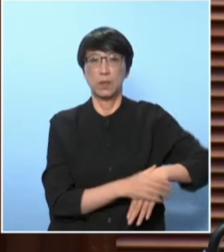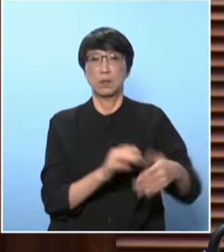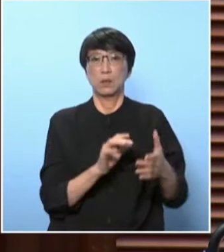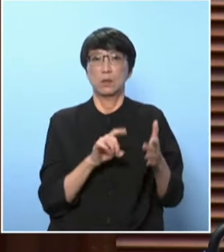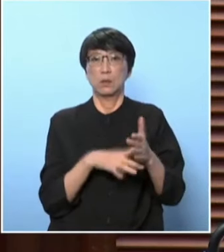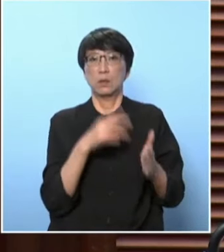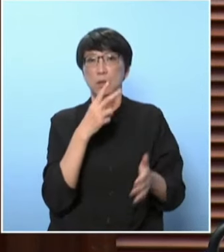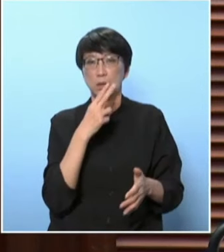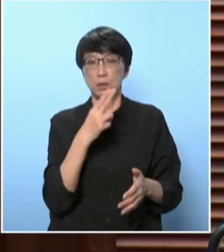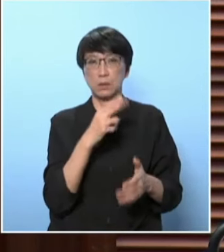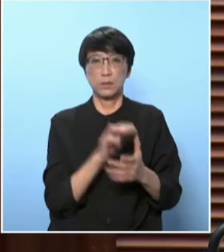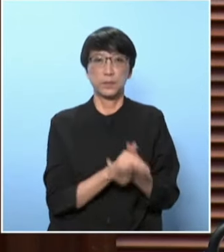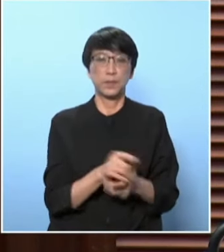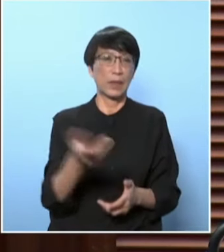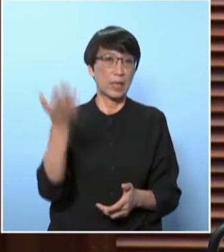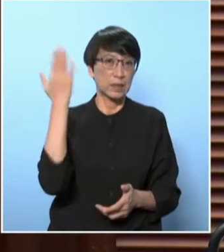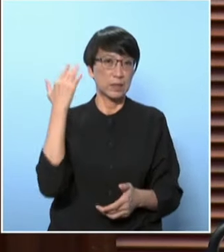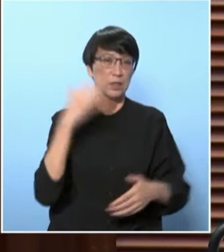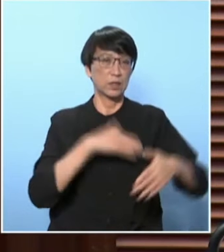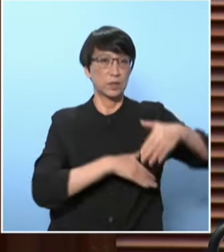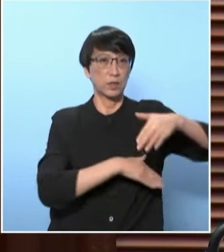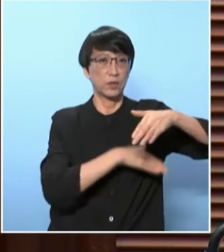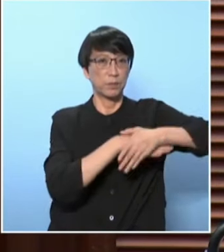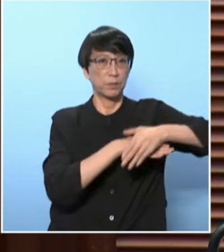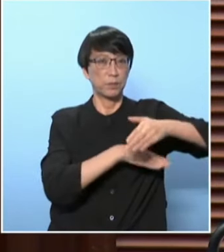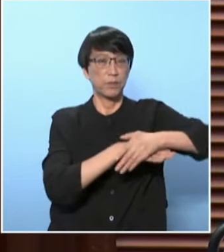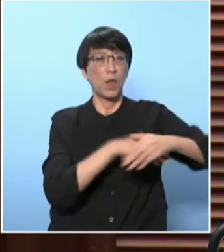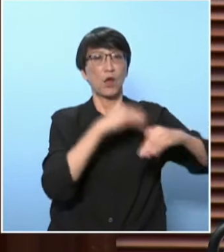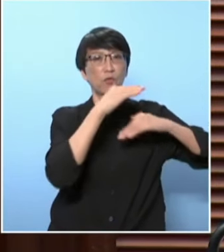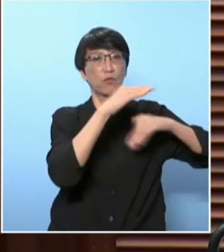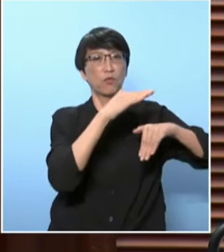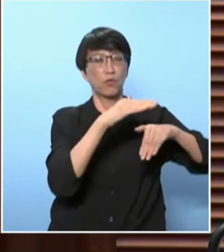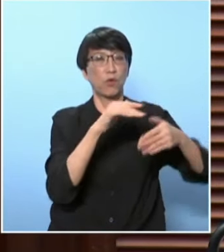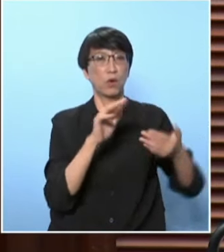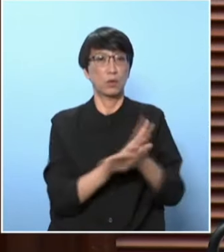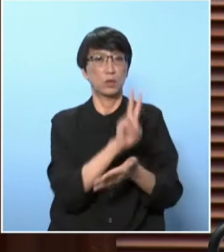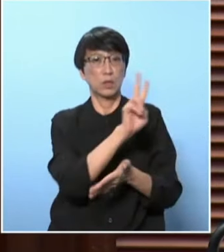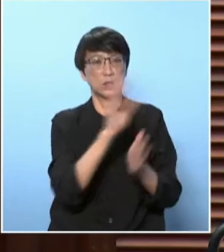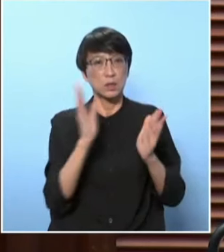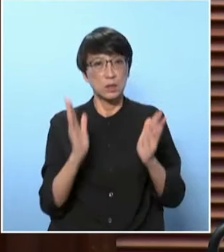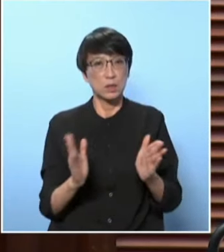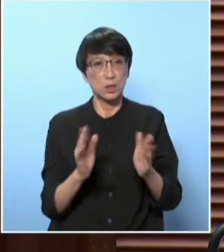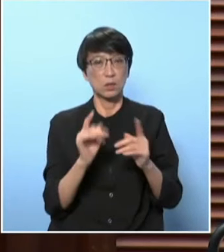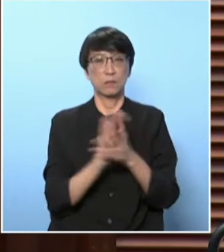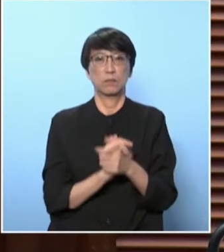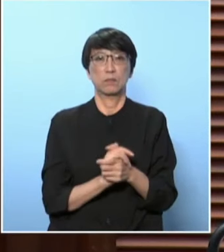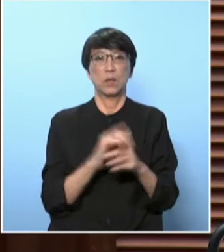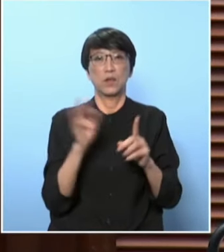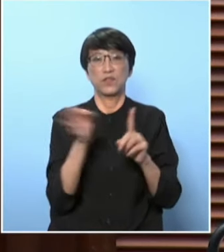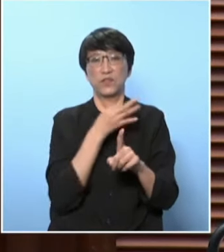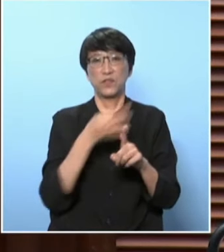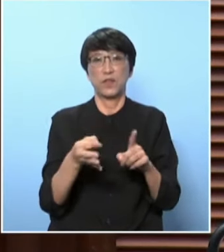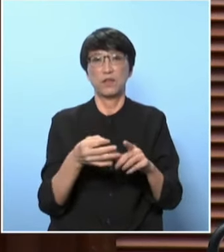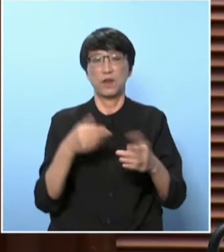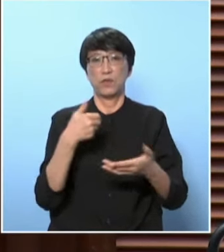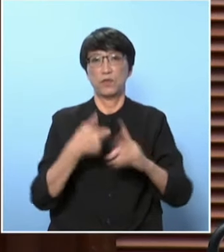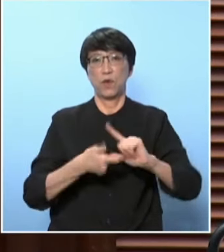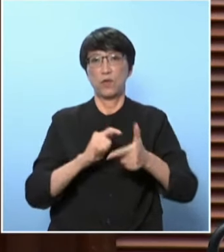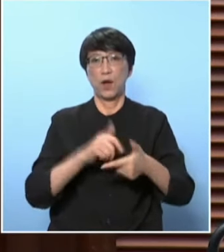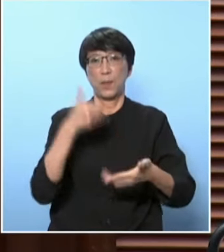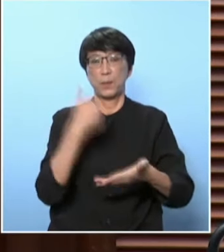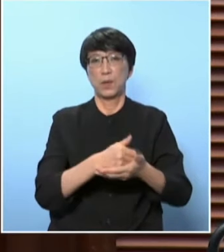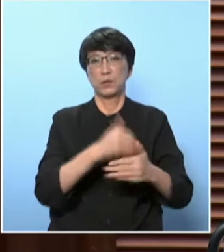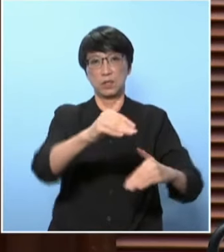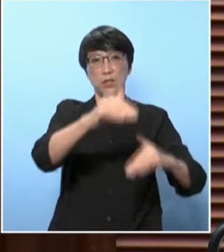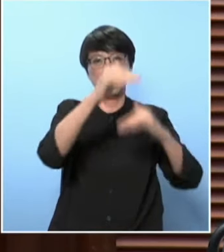信啊，佢哋都應該係以前嘅貨尾嚟嘅咧，應該就唔會喺呢兩年度。係即係用一啲非法嘅途徑買